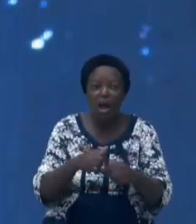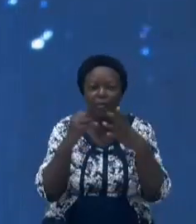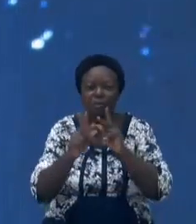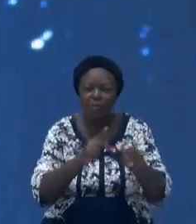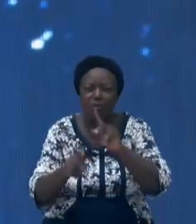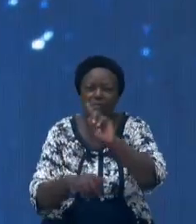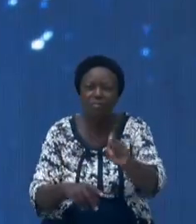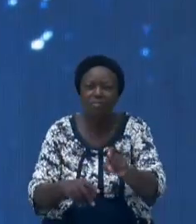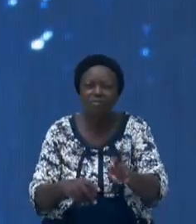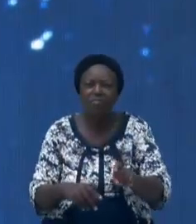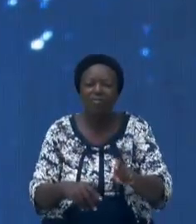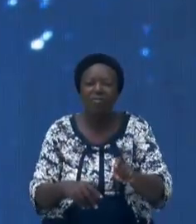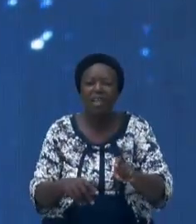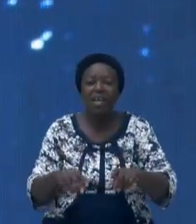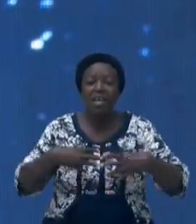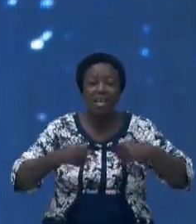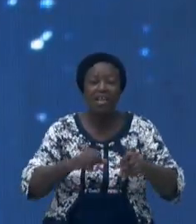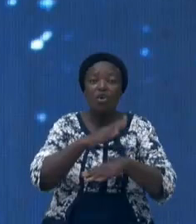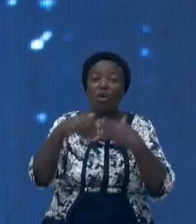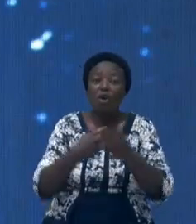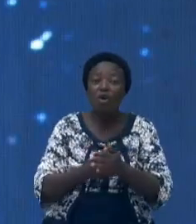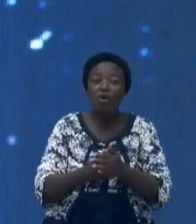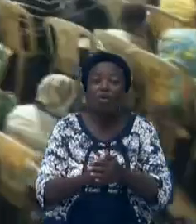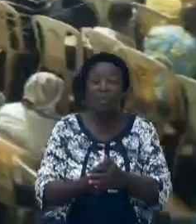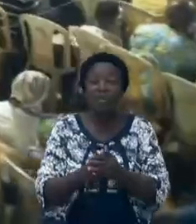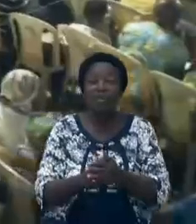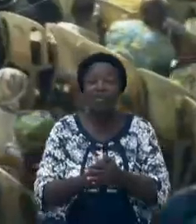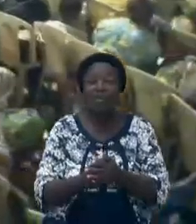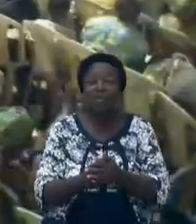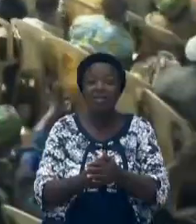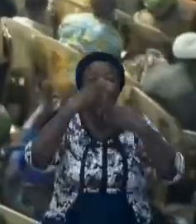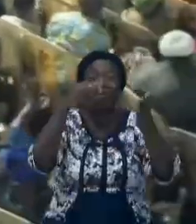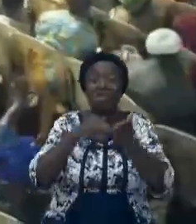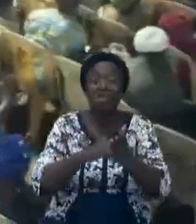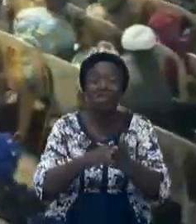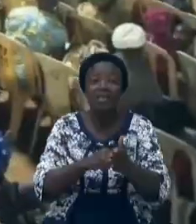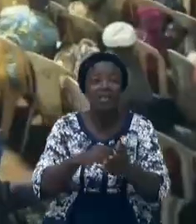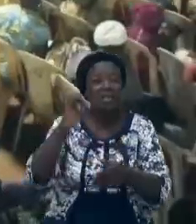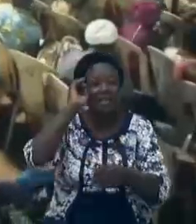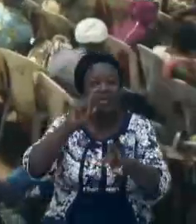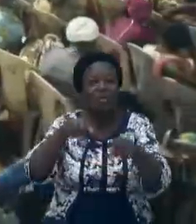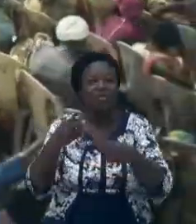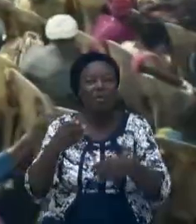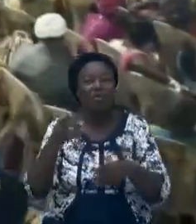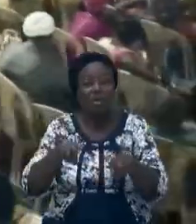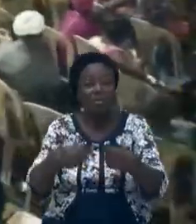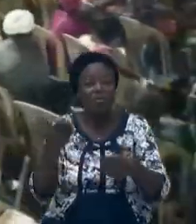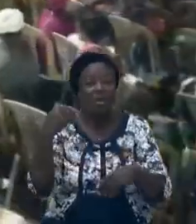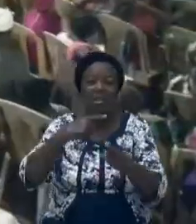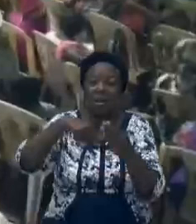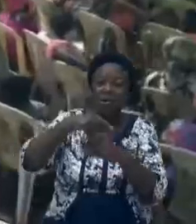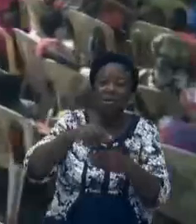te donner le la guérison guérison combien de personnes guérissent en combien de personnes dites moi